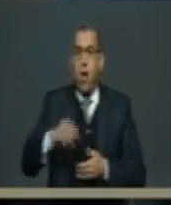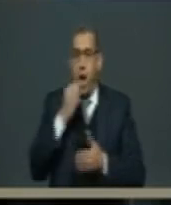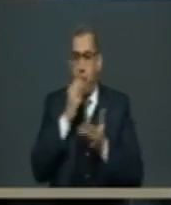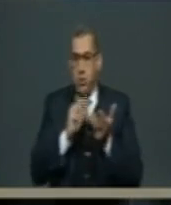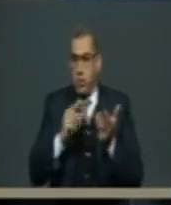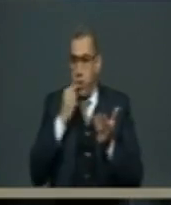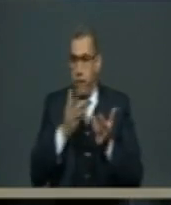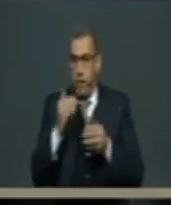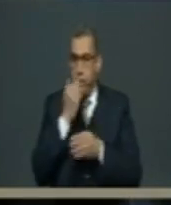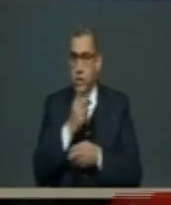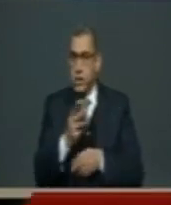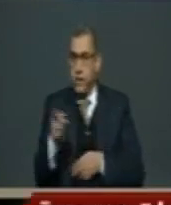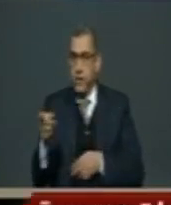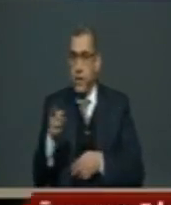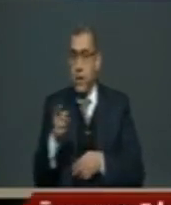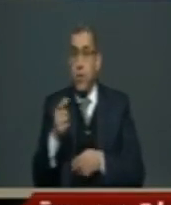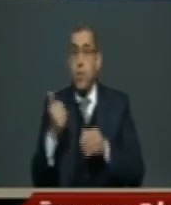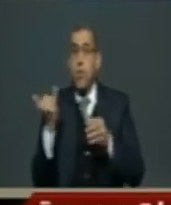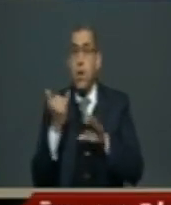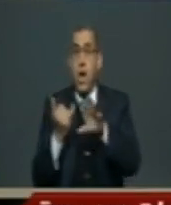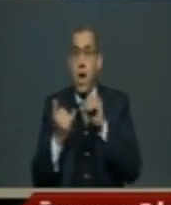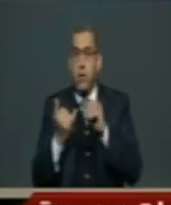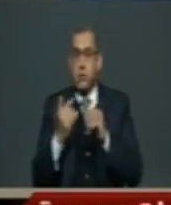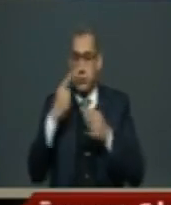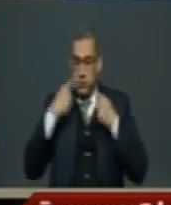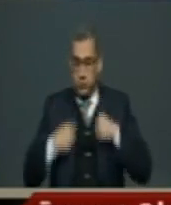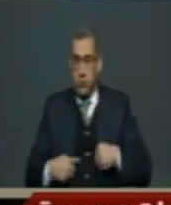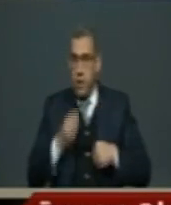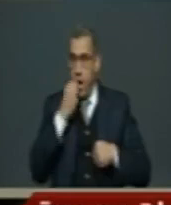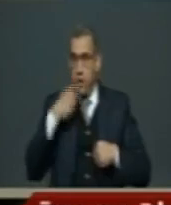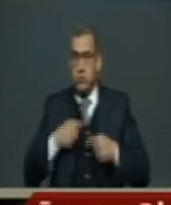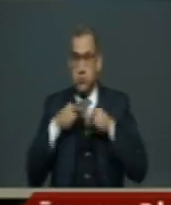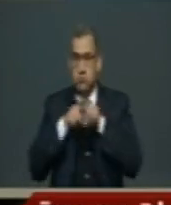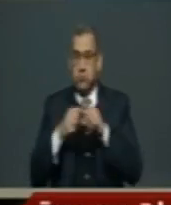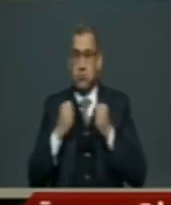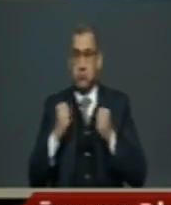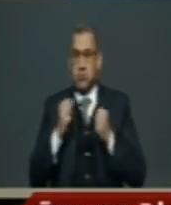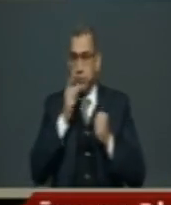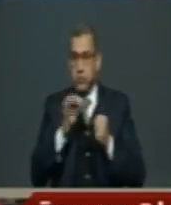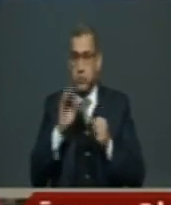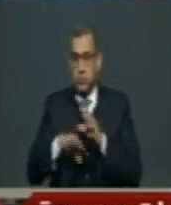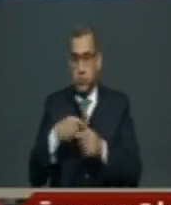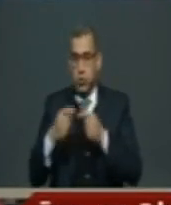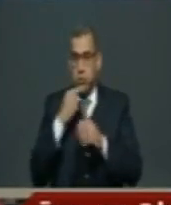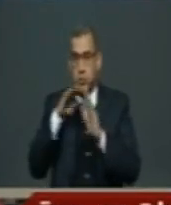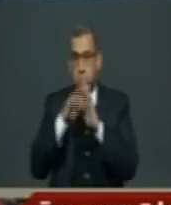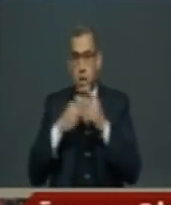والاهم من ده انه هو يمثل قيمة غذائية جيدة ومنضبط من نواحي سلامة